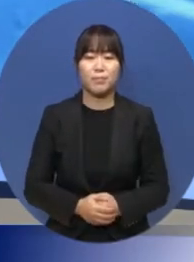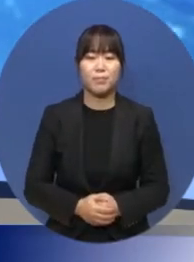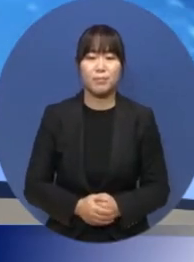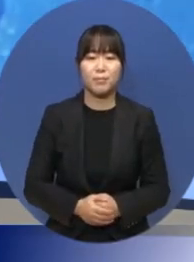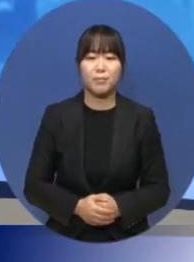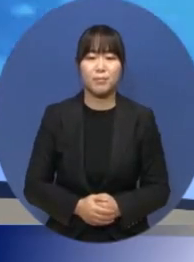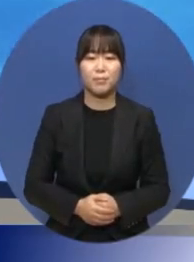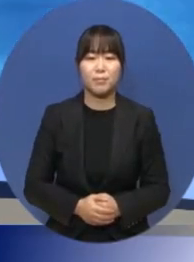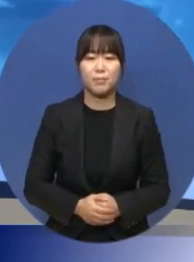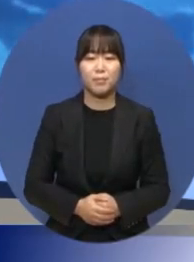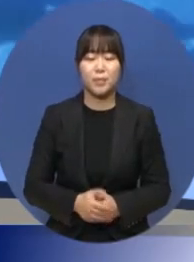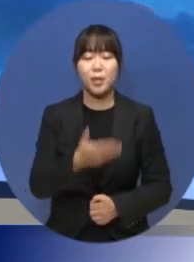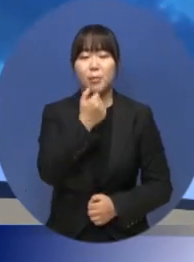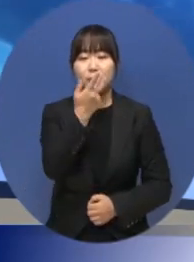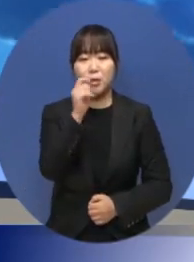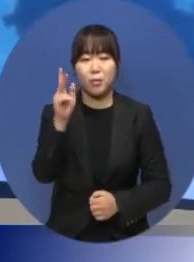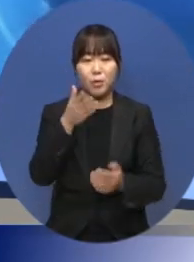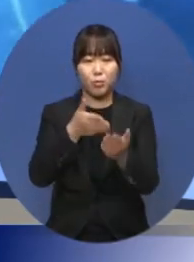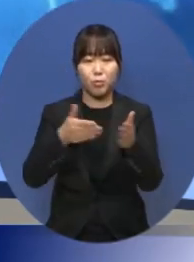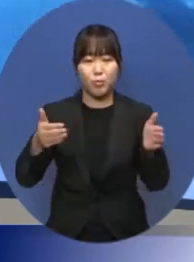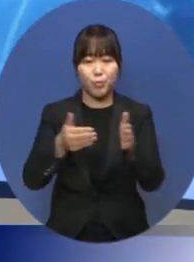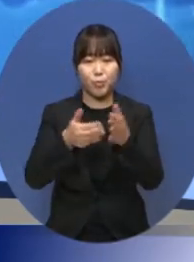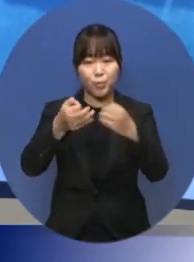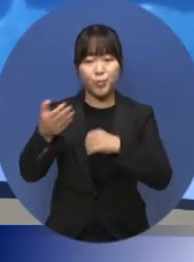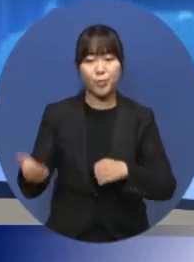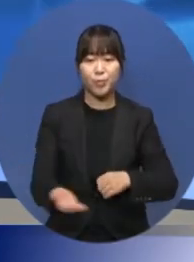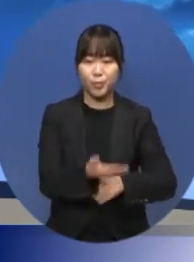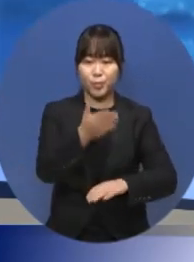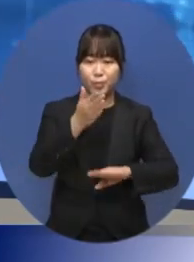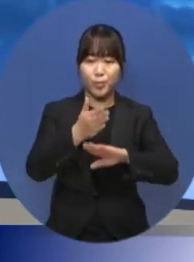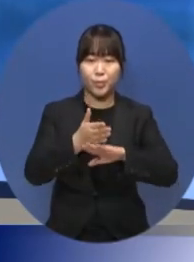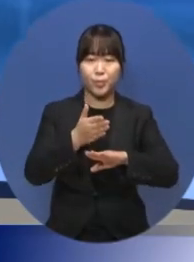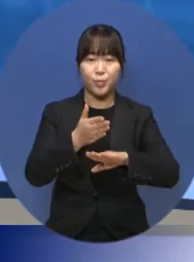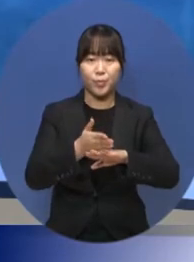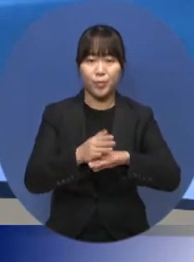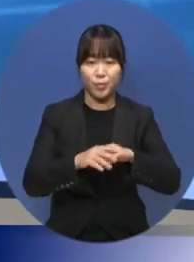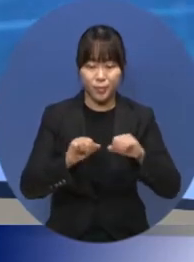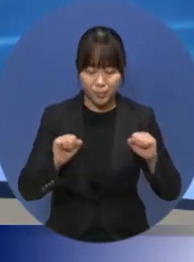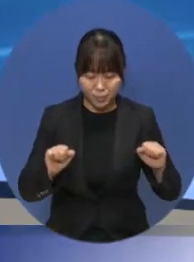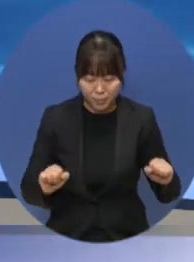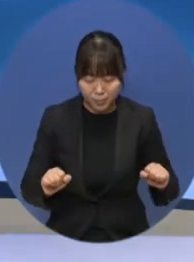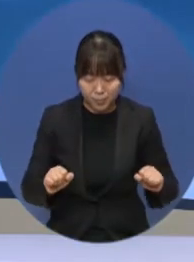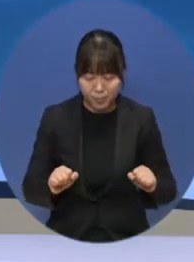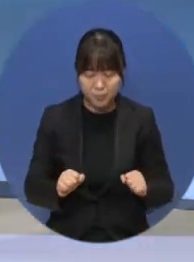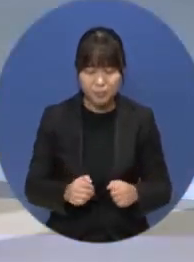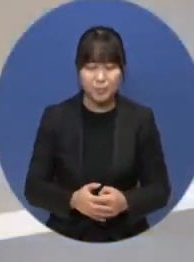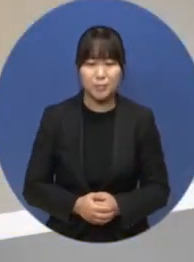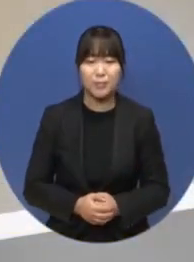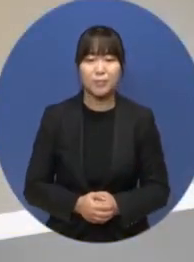당부드립니다. 이상 복지TV 뉴스를 마칩니다. 시청해주신 여러분, 고맙습니다.